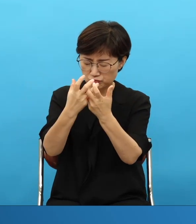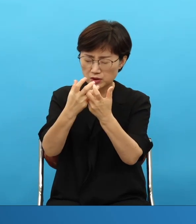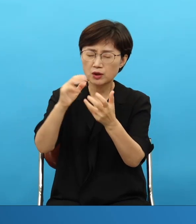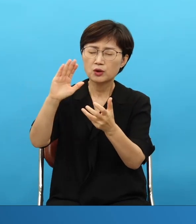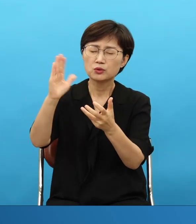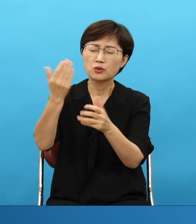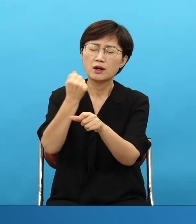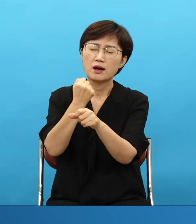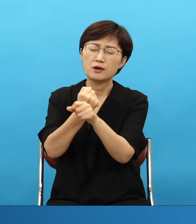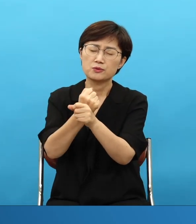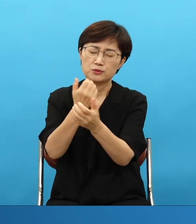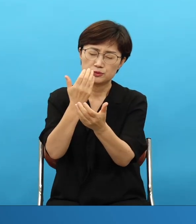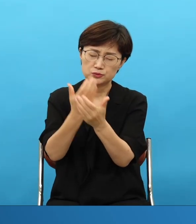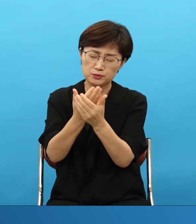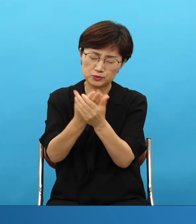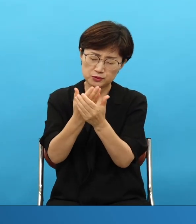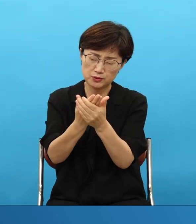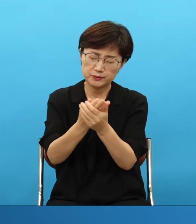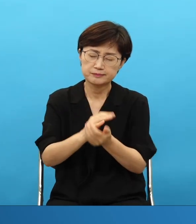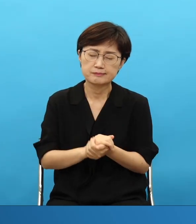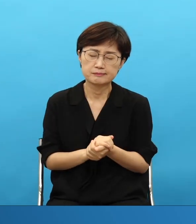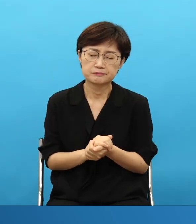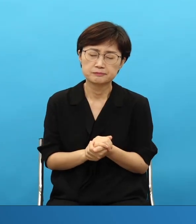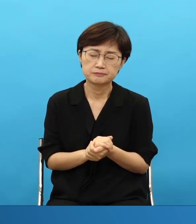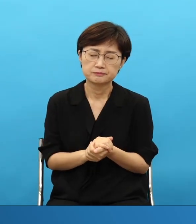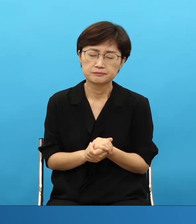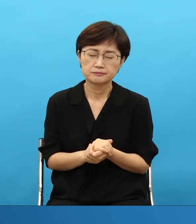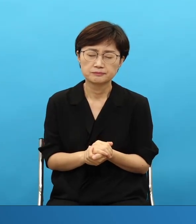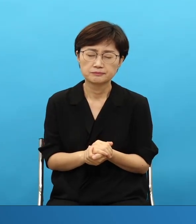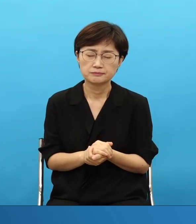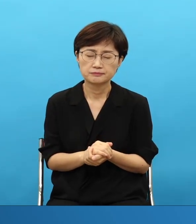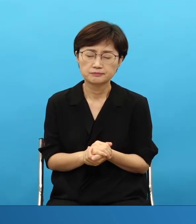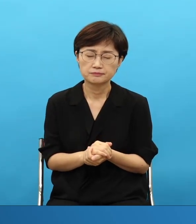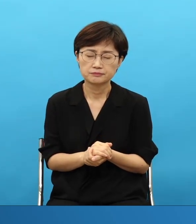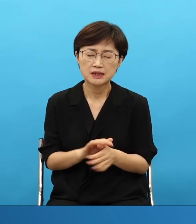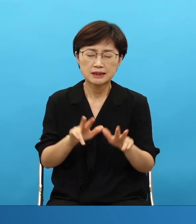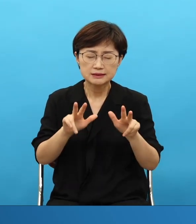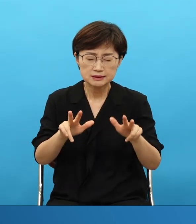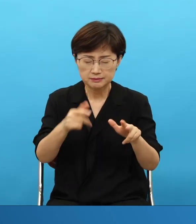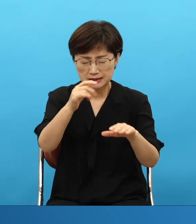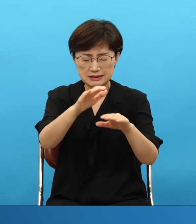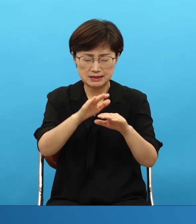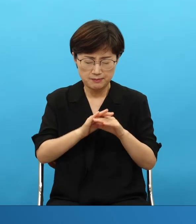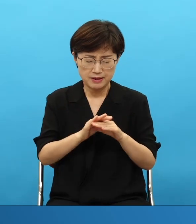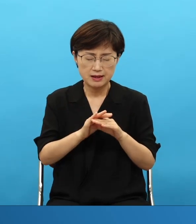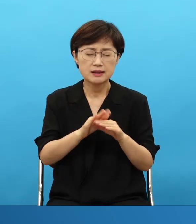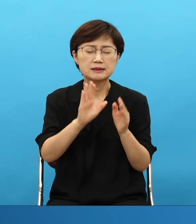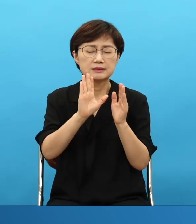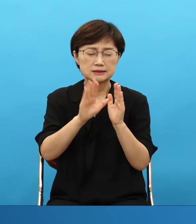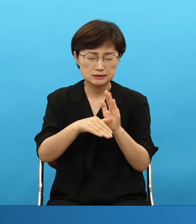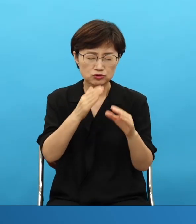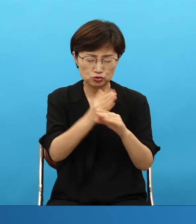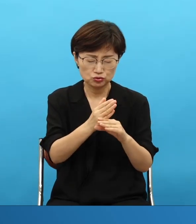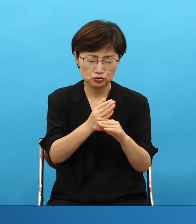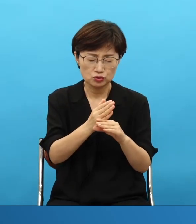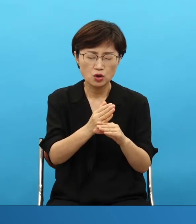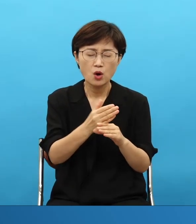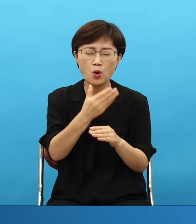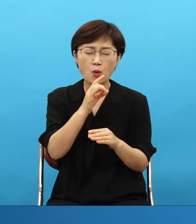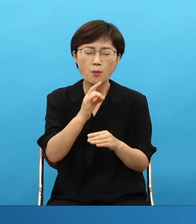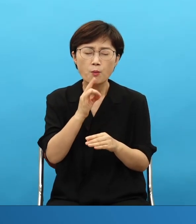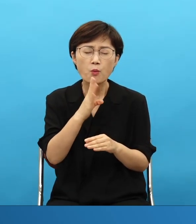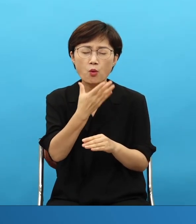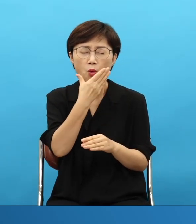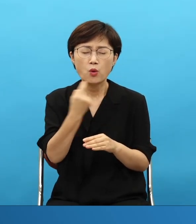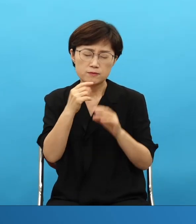blessing of the throne, the filling of the Holy Spirit will transcend time and space. 이 예배를 통하여 RTS에서 복음만을 말할 전도자가